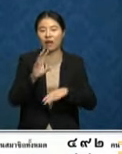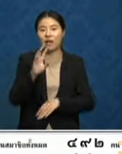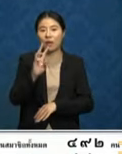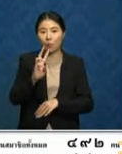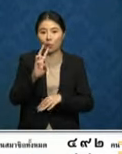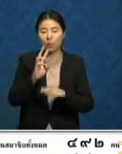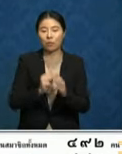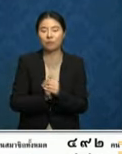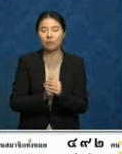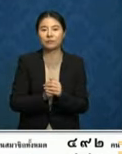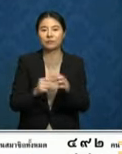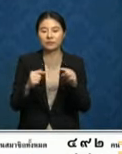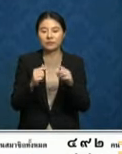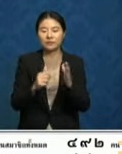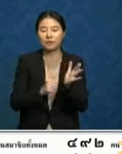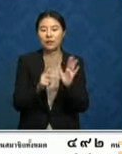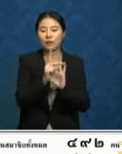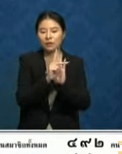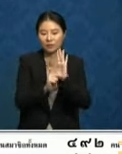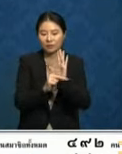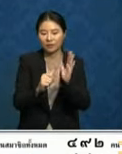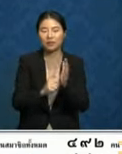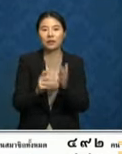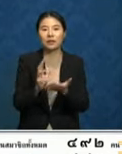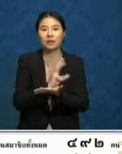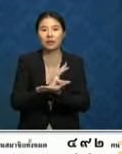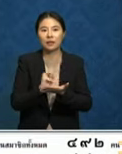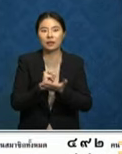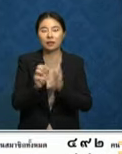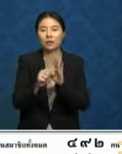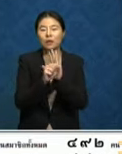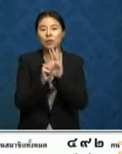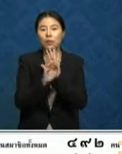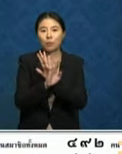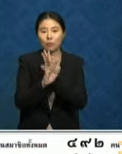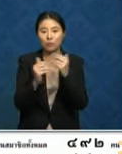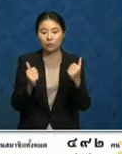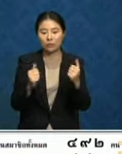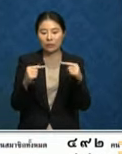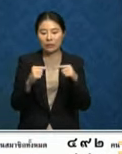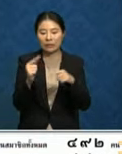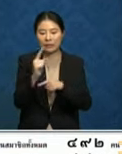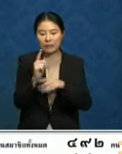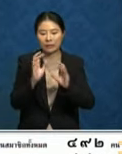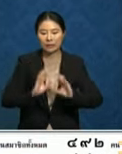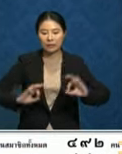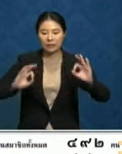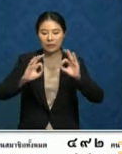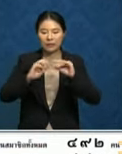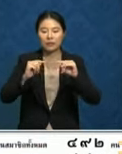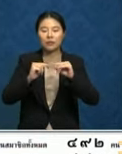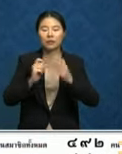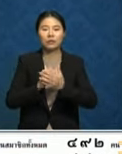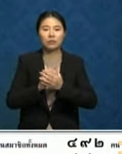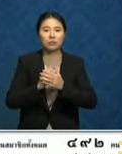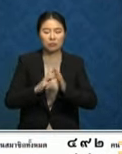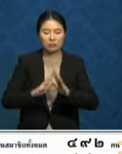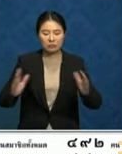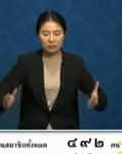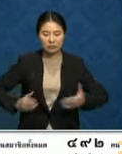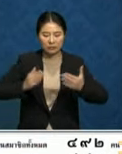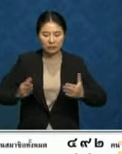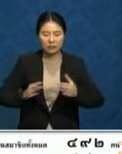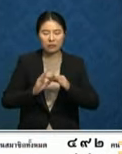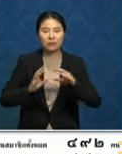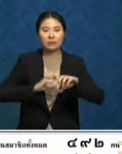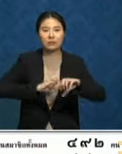ท้ายการปรับปรุงกฎหมายมหาวิทยาลัยอุบลราในครั้งนี้เป็นก้าวสำคัญที่จะช่วยเพิ่มความคล่องตัวในการ